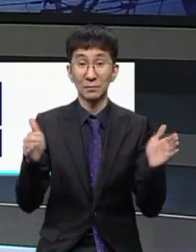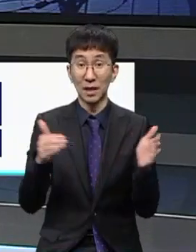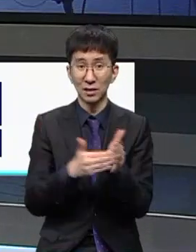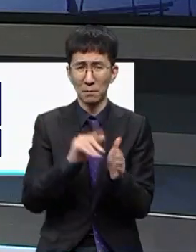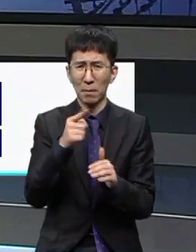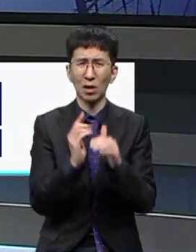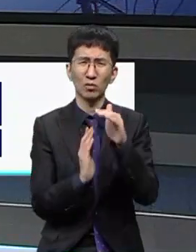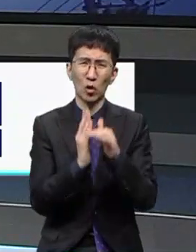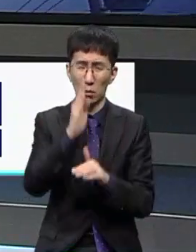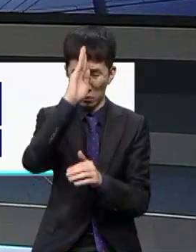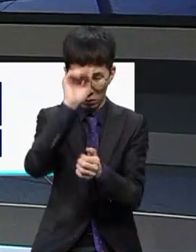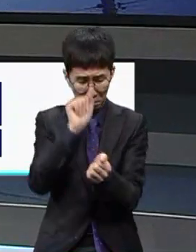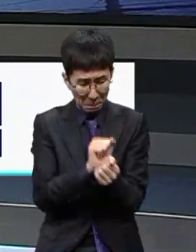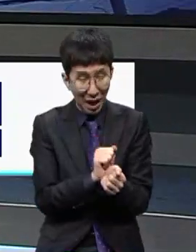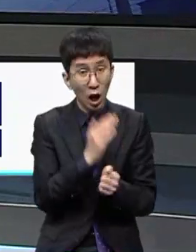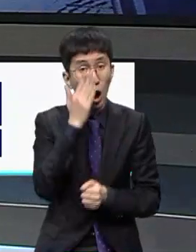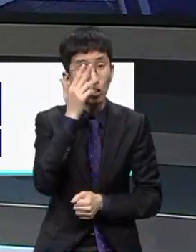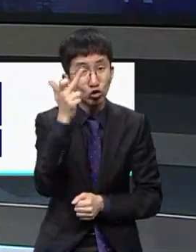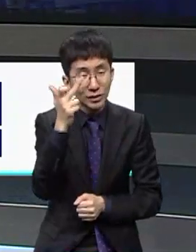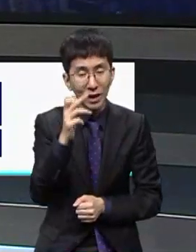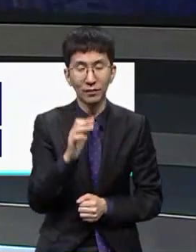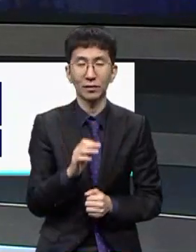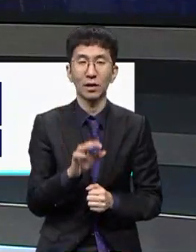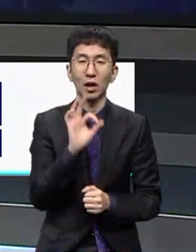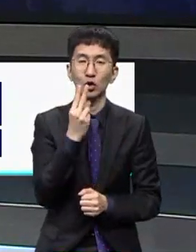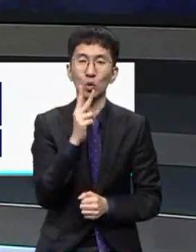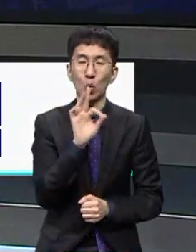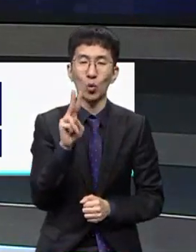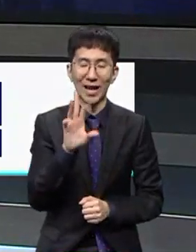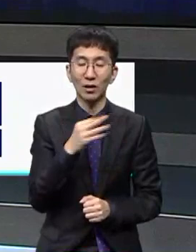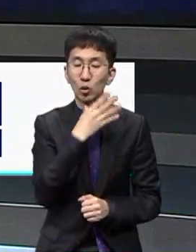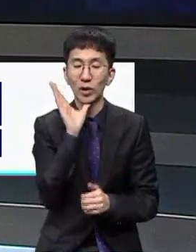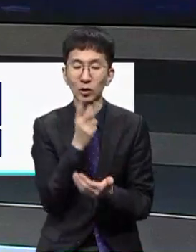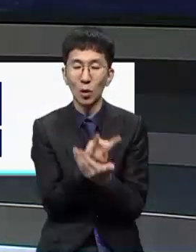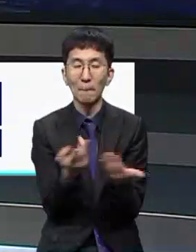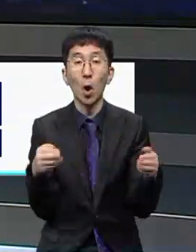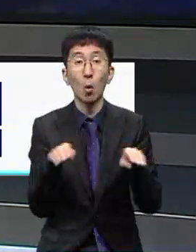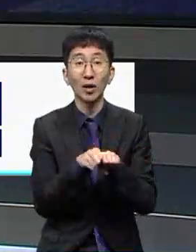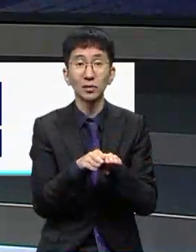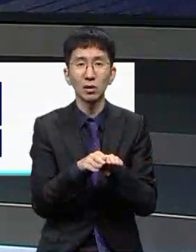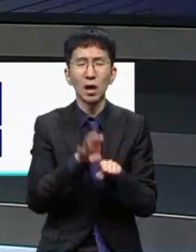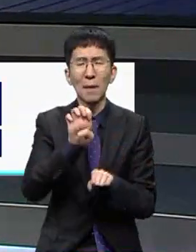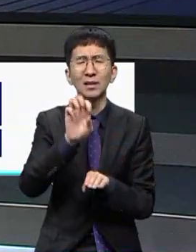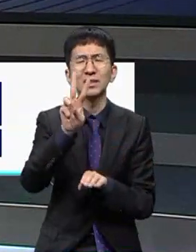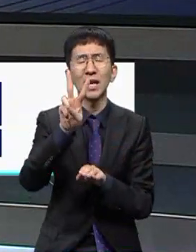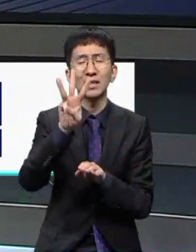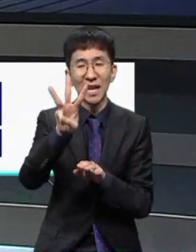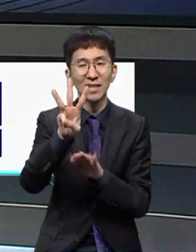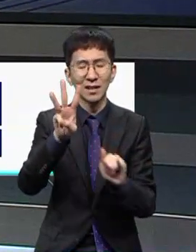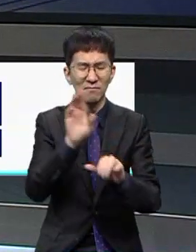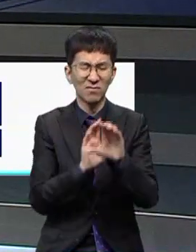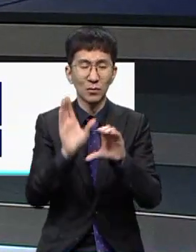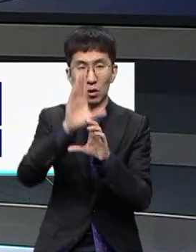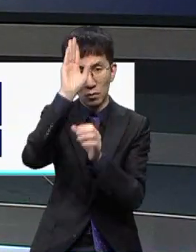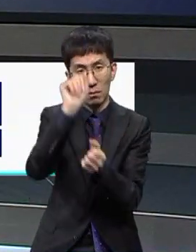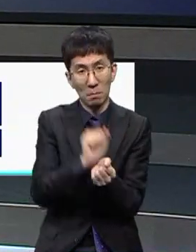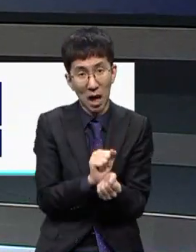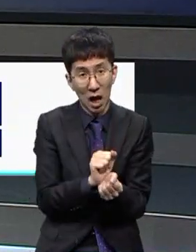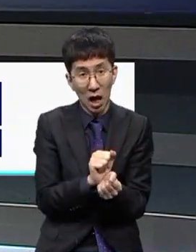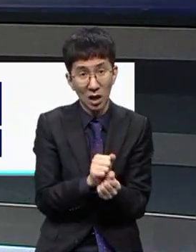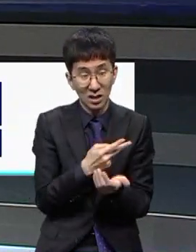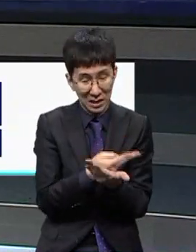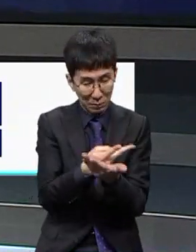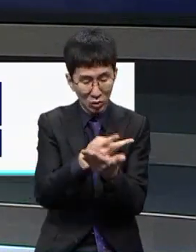지금까지 100명이 넘는 확진자가 나온 울산의 한 요양병원에서 43명이 더 확진 판정을 받았습니다. 전체